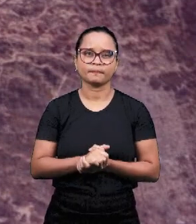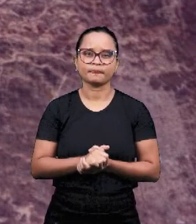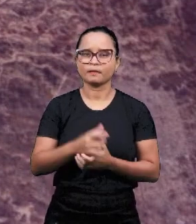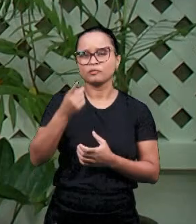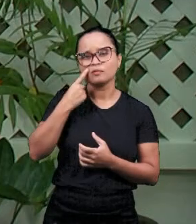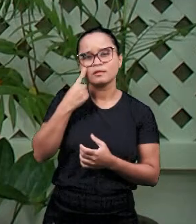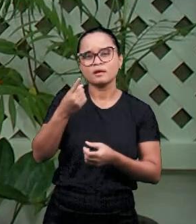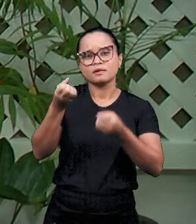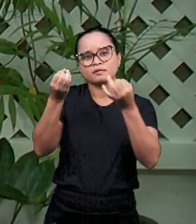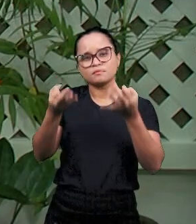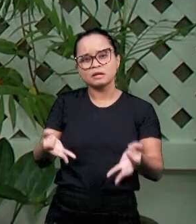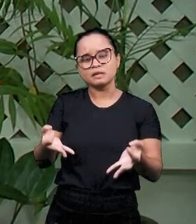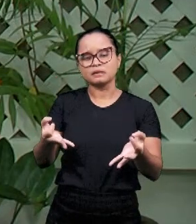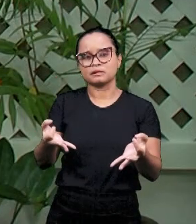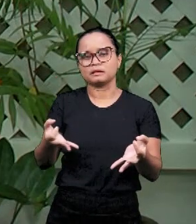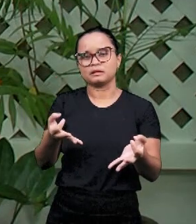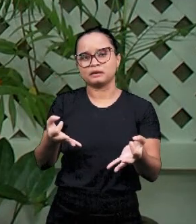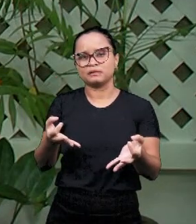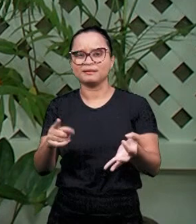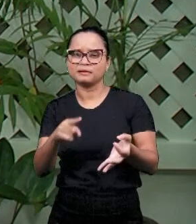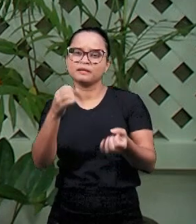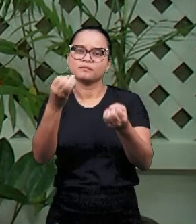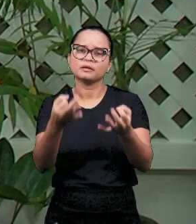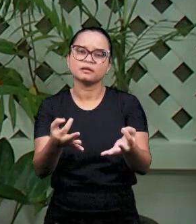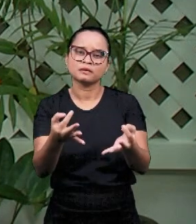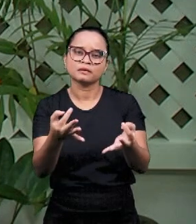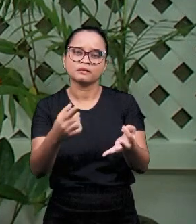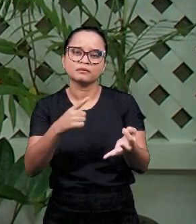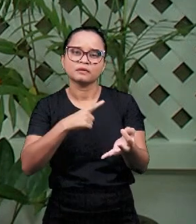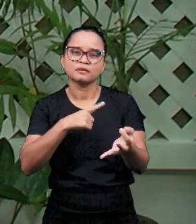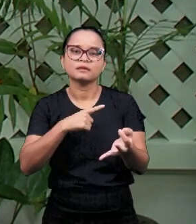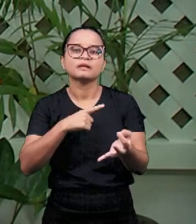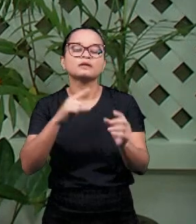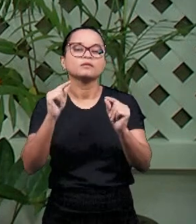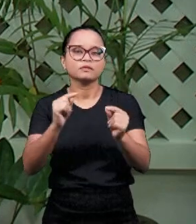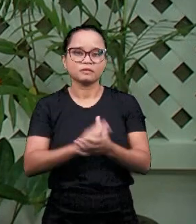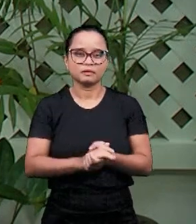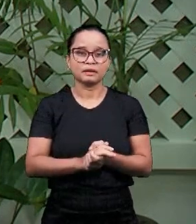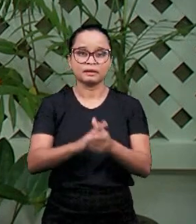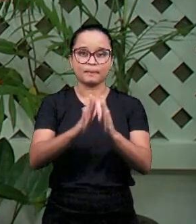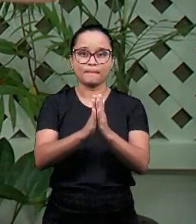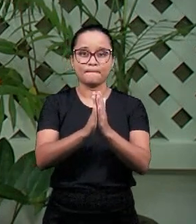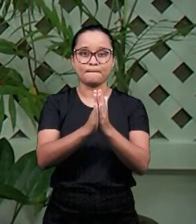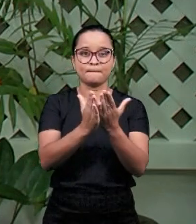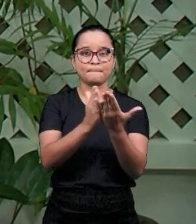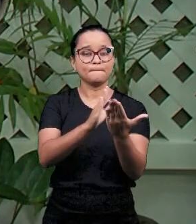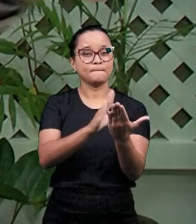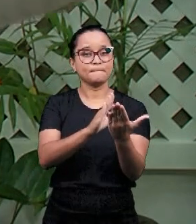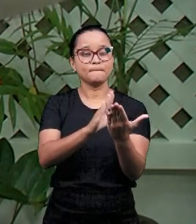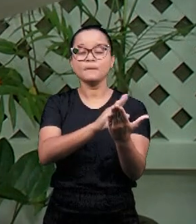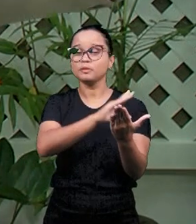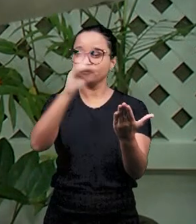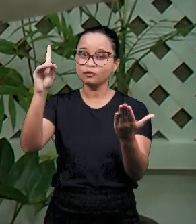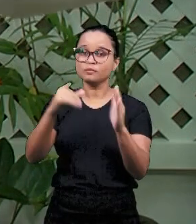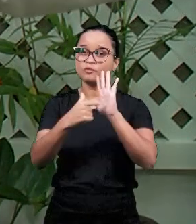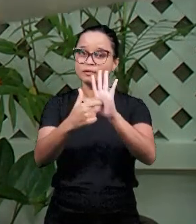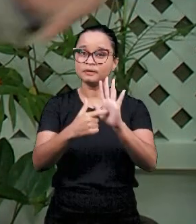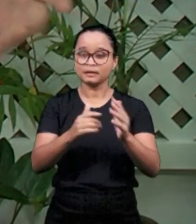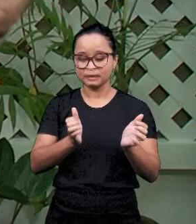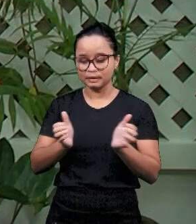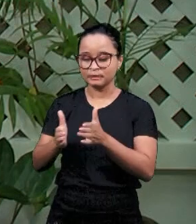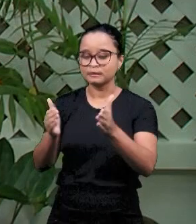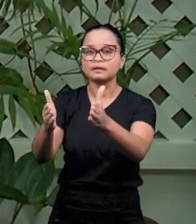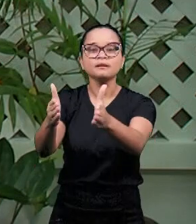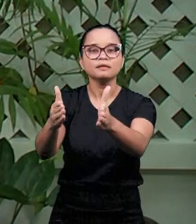mètres. Donc, quand on parle de cela, on est en train de donner, de citer une